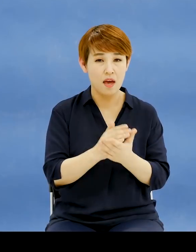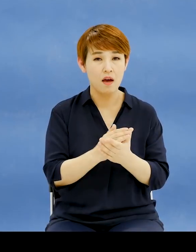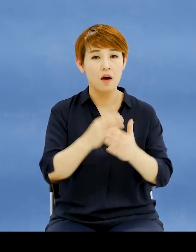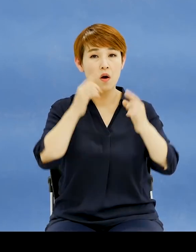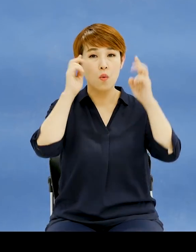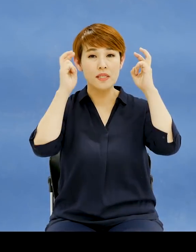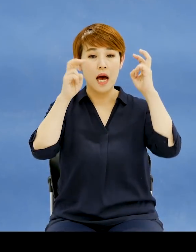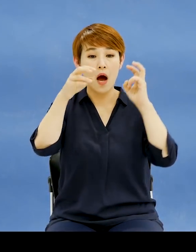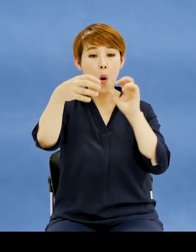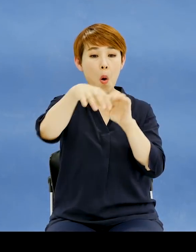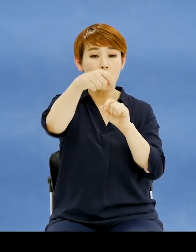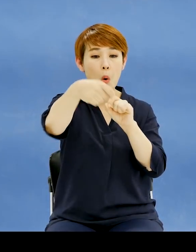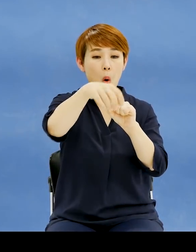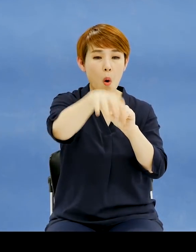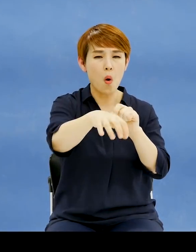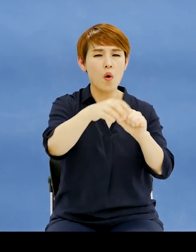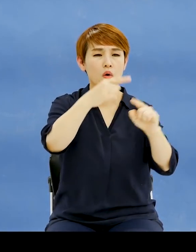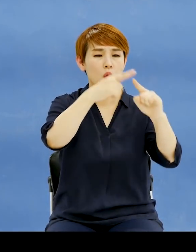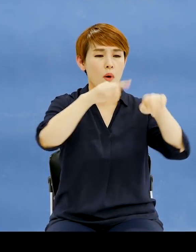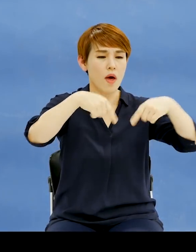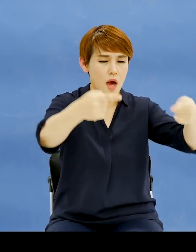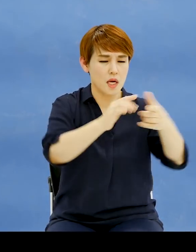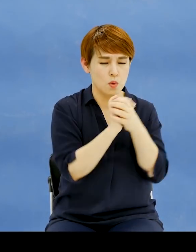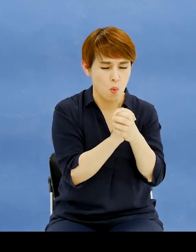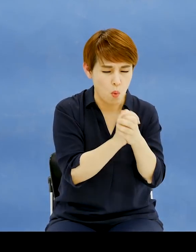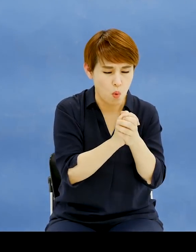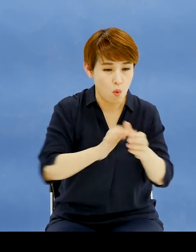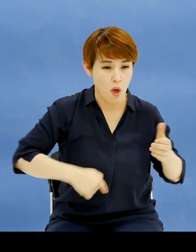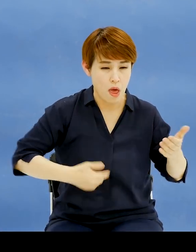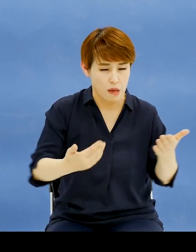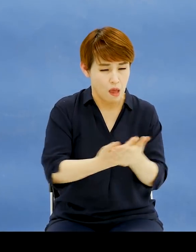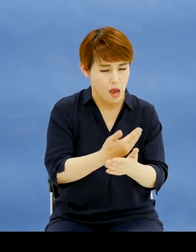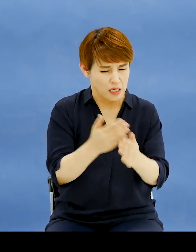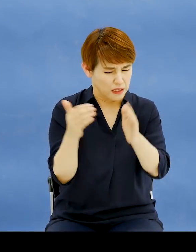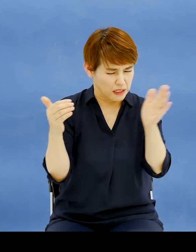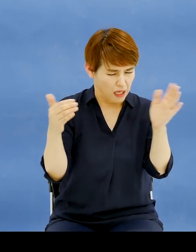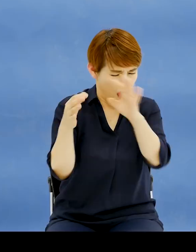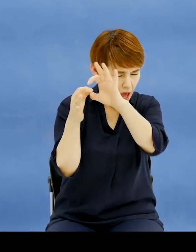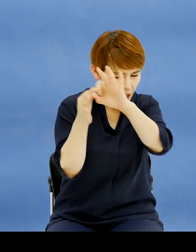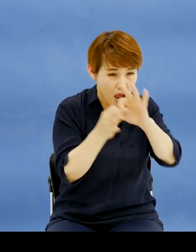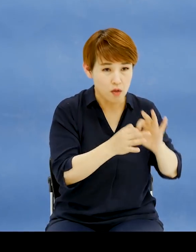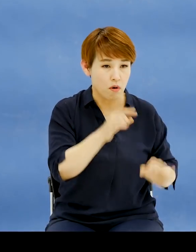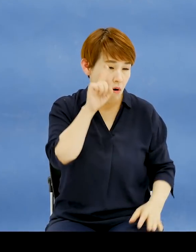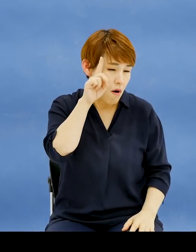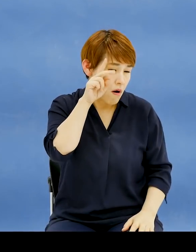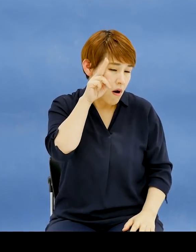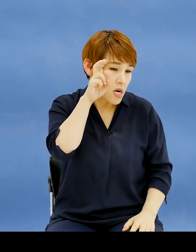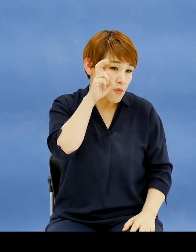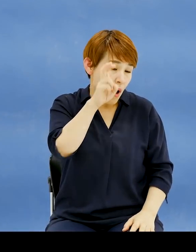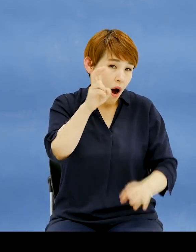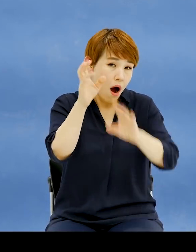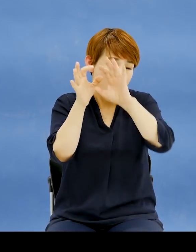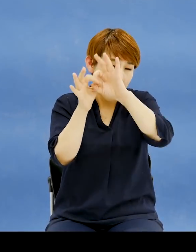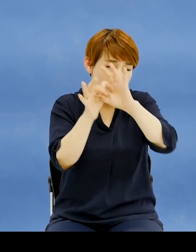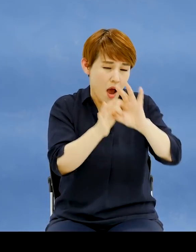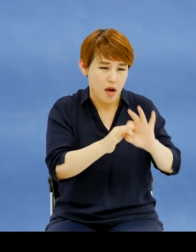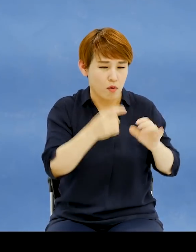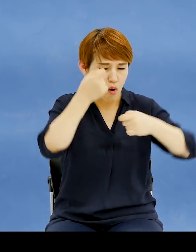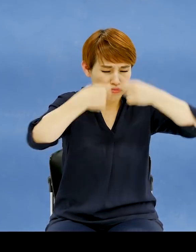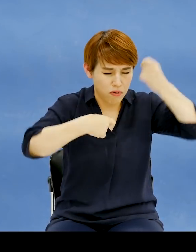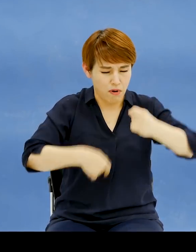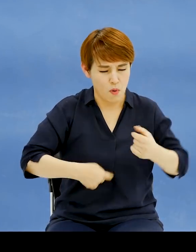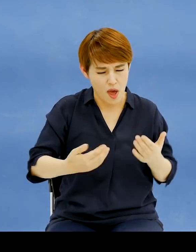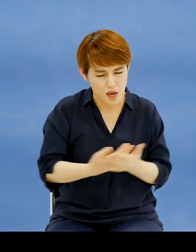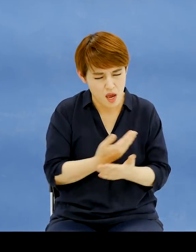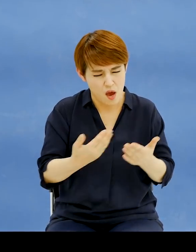먹고 회사 옆에 있는 교회 가서 기도하고 이랬는데도 회개가 안 끝나요. 20일이 넘도록. 안 끝난다고요? 네.